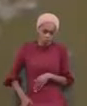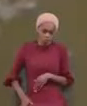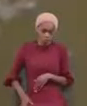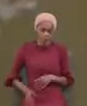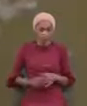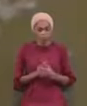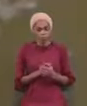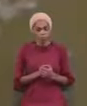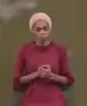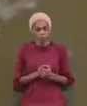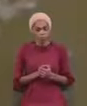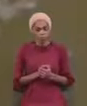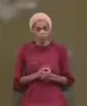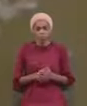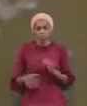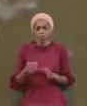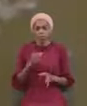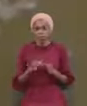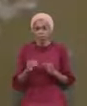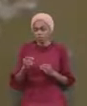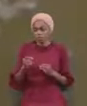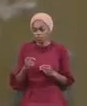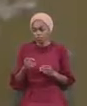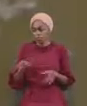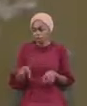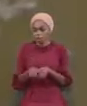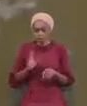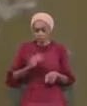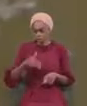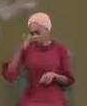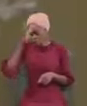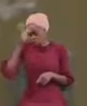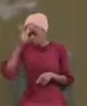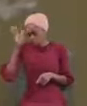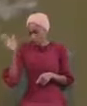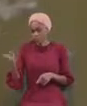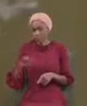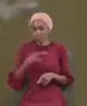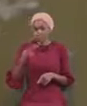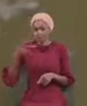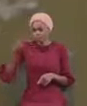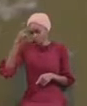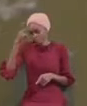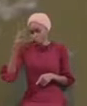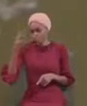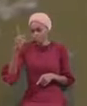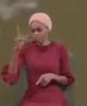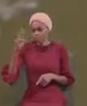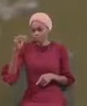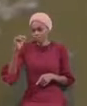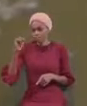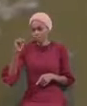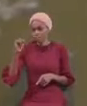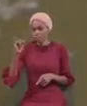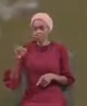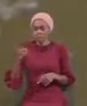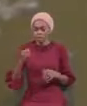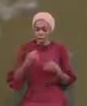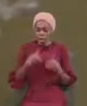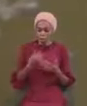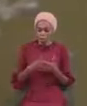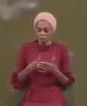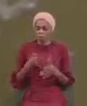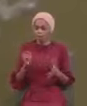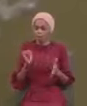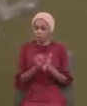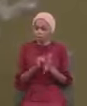poche dans ta poche et montr en gratitude à Die tout ce que nousons faire c'est de enfants que nous